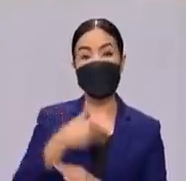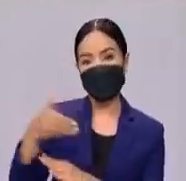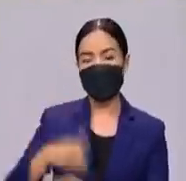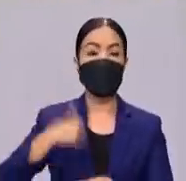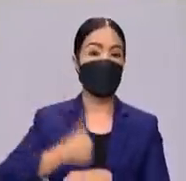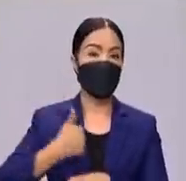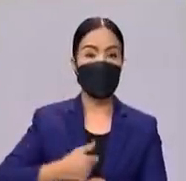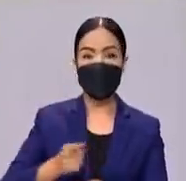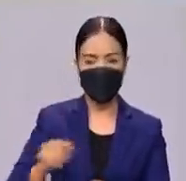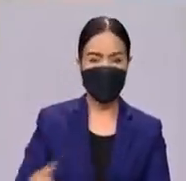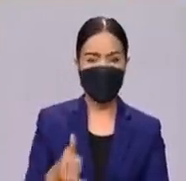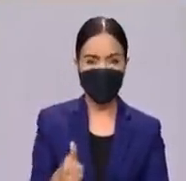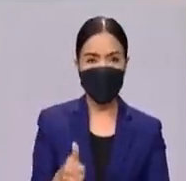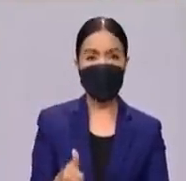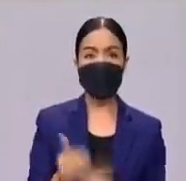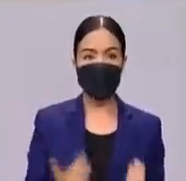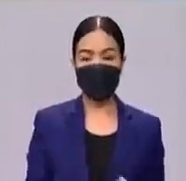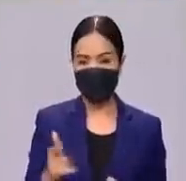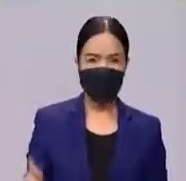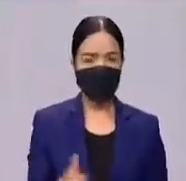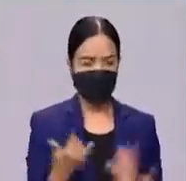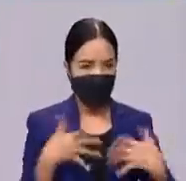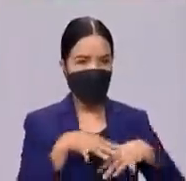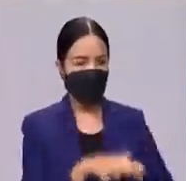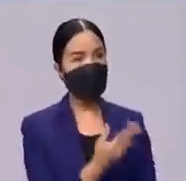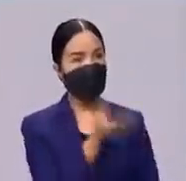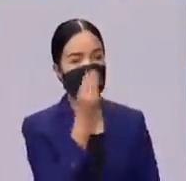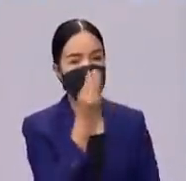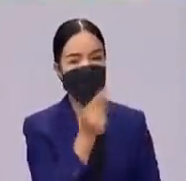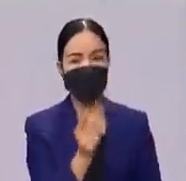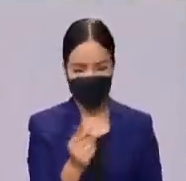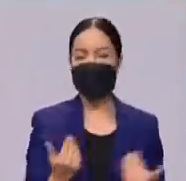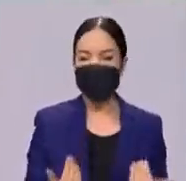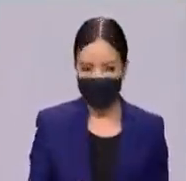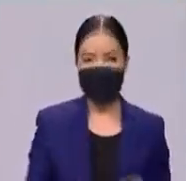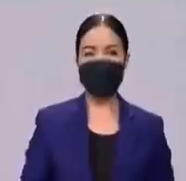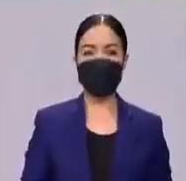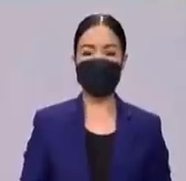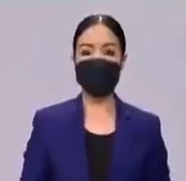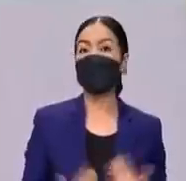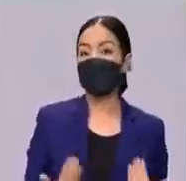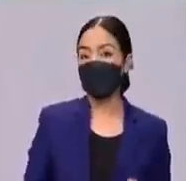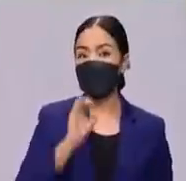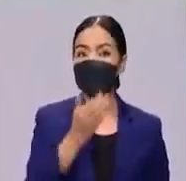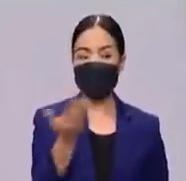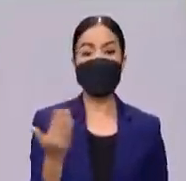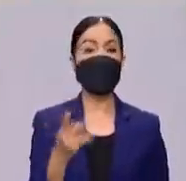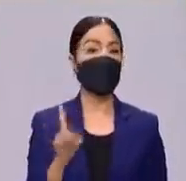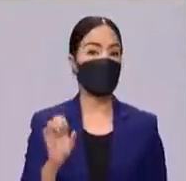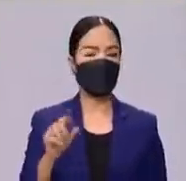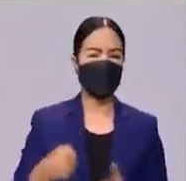ว์ป่าทุ่งใหญ่นเรศวรด้านตะวันตกคนปัจจุบันมาร่วมรับฟังการพิจารณาคดีในครั้งนี้ด้วยค่ะต้องบอกว่าคดีนี้